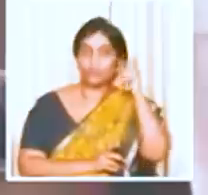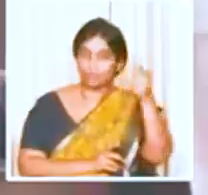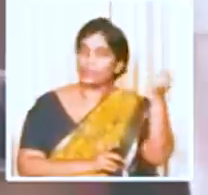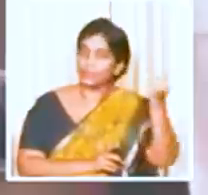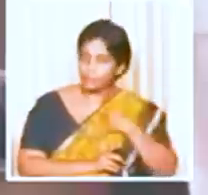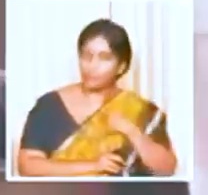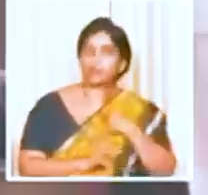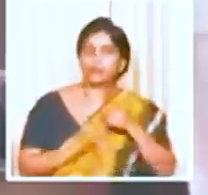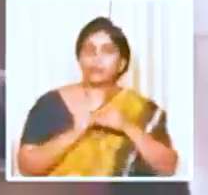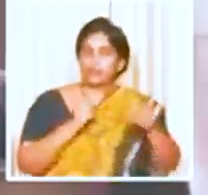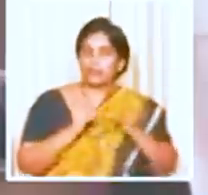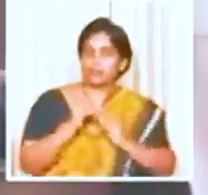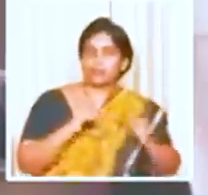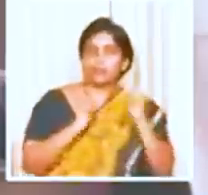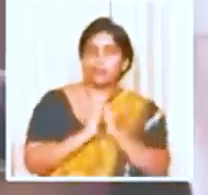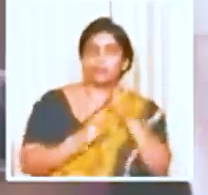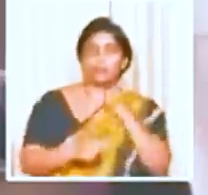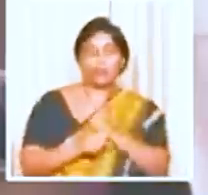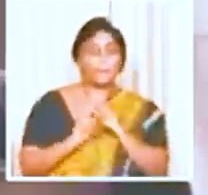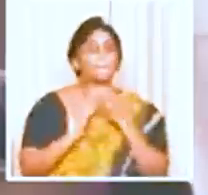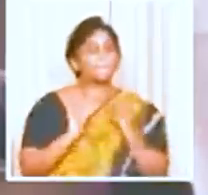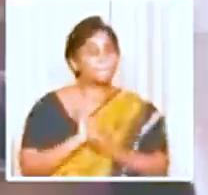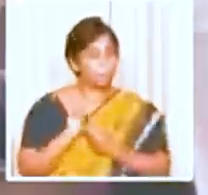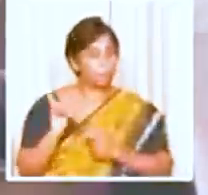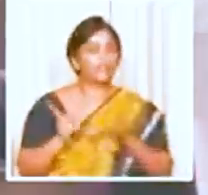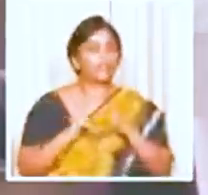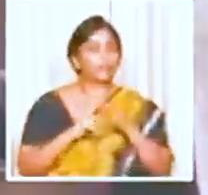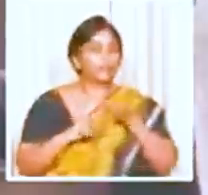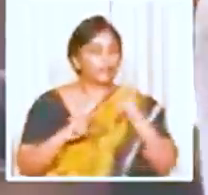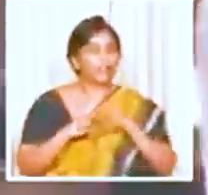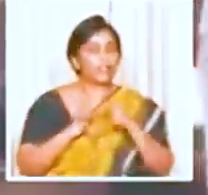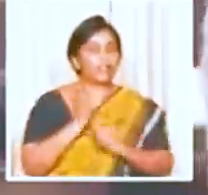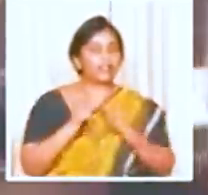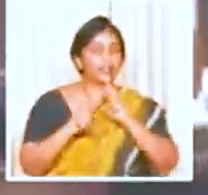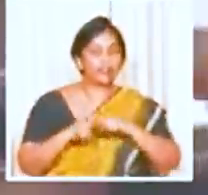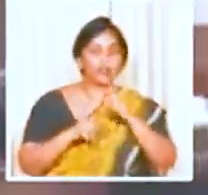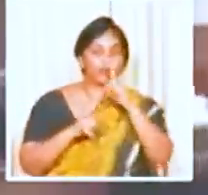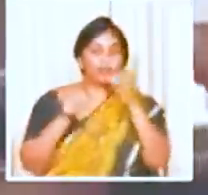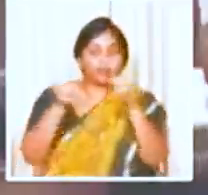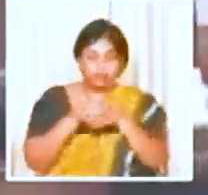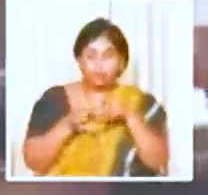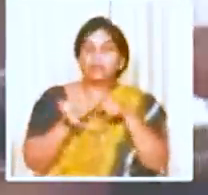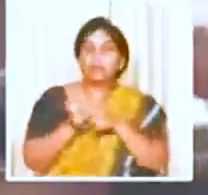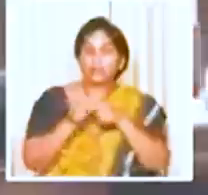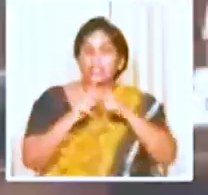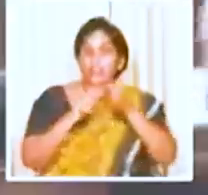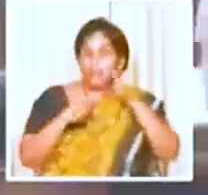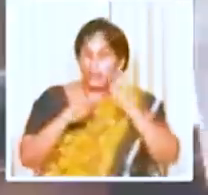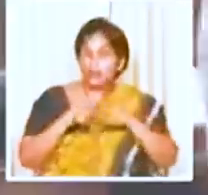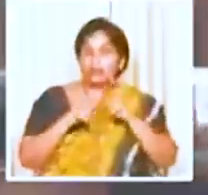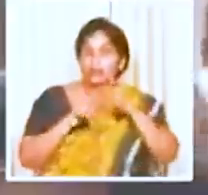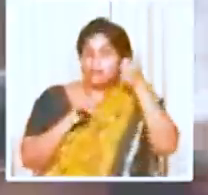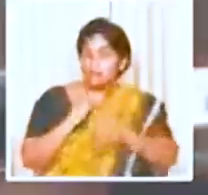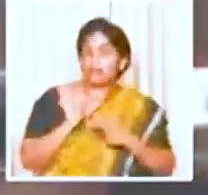කිව්වා මේකට තව මේ ක්‍රමයක් තියෙනවා. හැබැයි ආණ්ඩුවේ ප්‍රතිපත්තිය තමයි අපි EPF ETF එක එක කුට්ටියක් පිටින් තියෙන නිසා ඒ EPF ETF එකේ